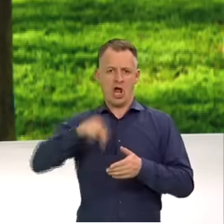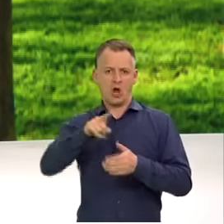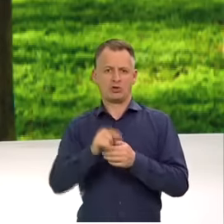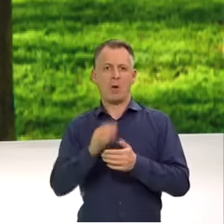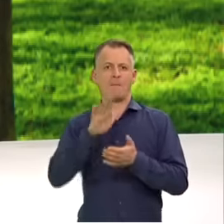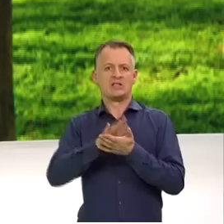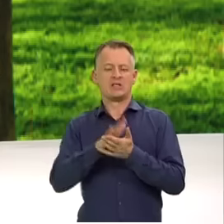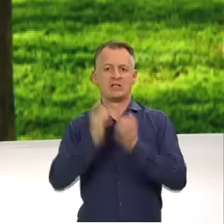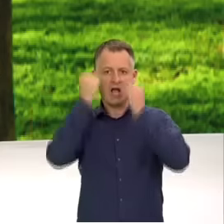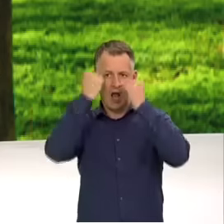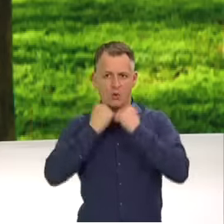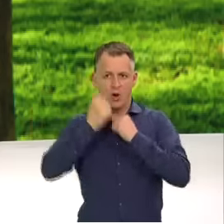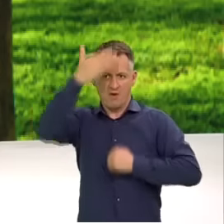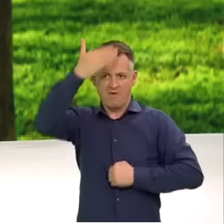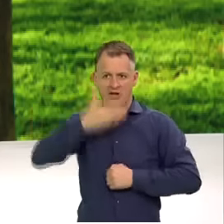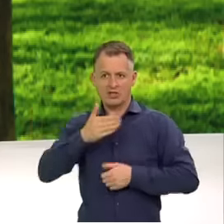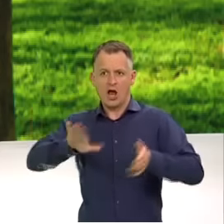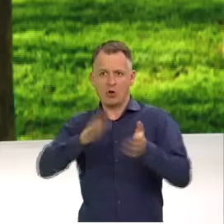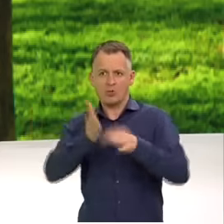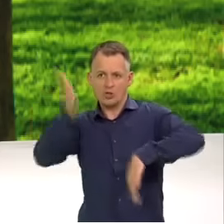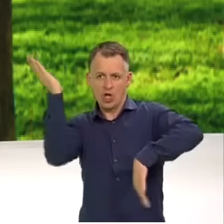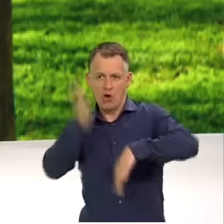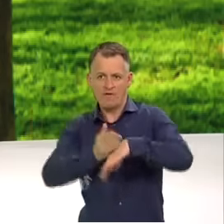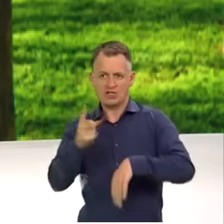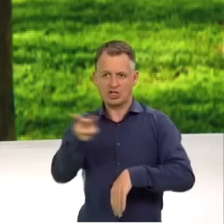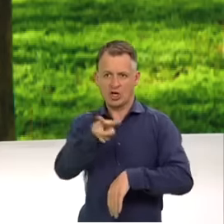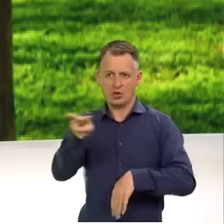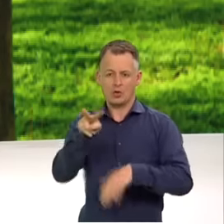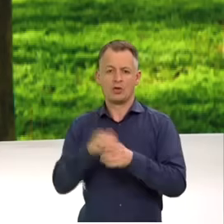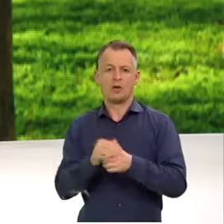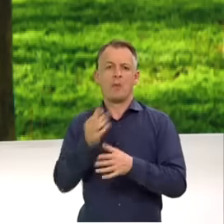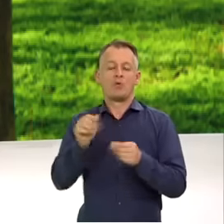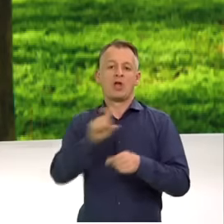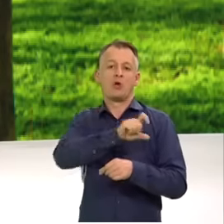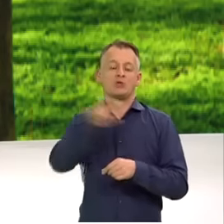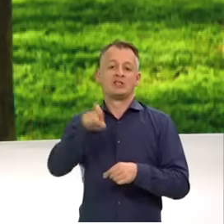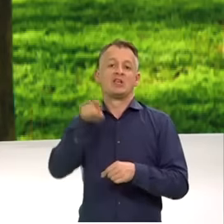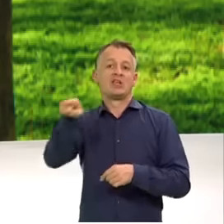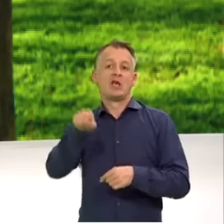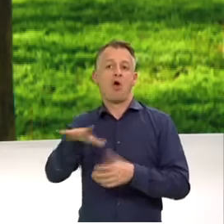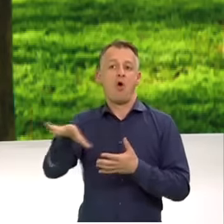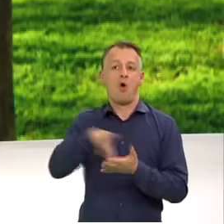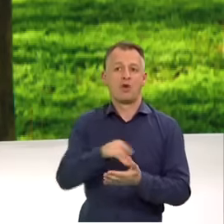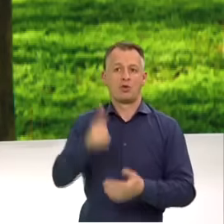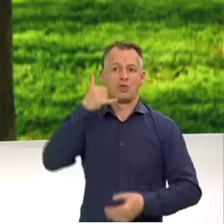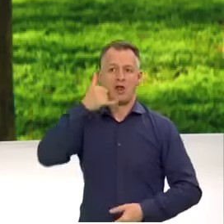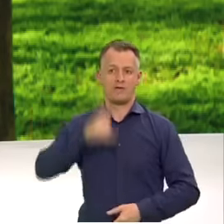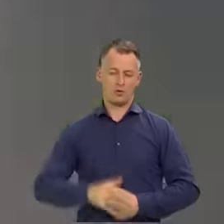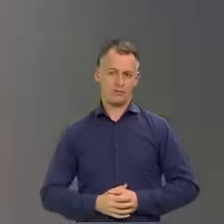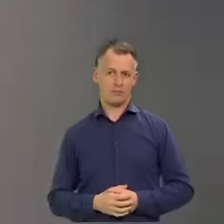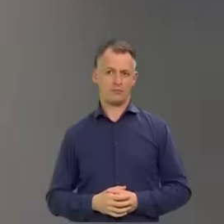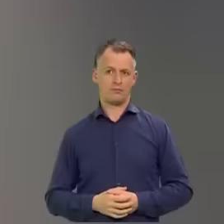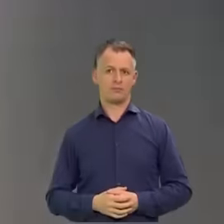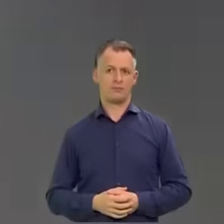pe față și au început să-i lovească pe cei doi. Mai mult, ei sunt acuzați și de furtul unui telefon.